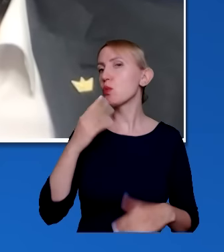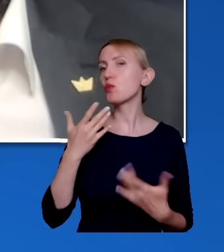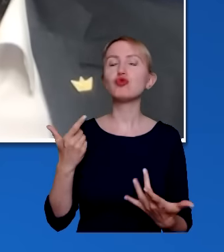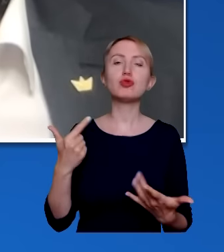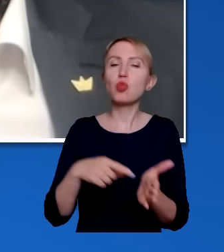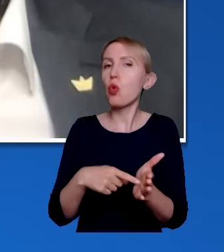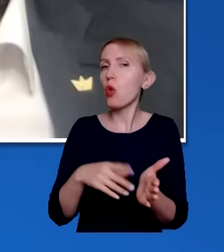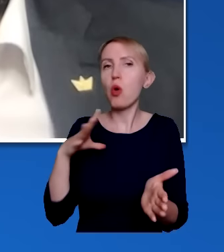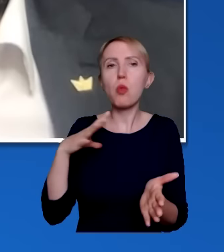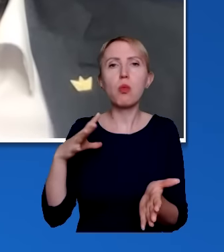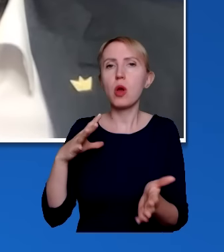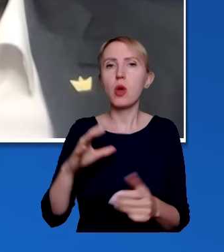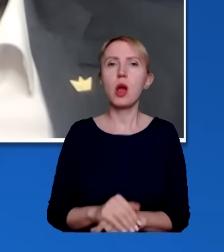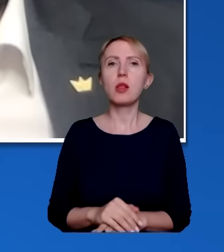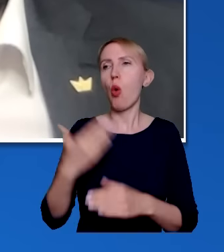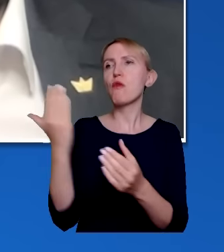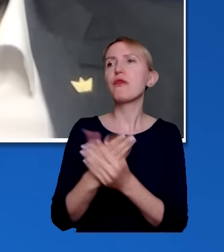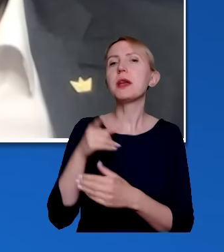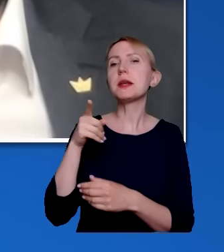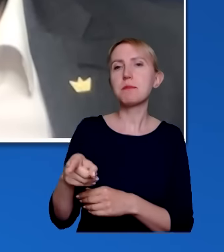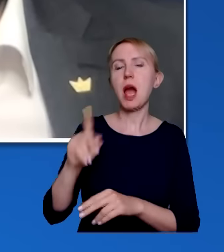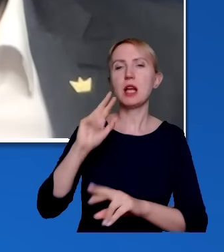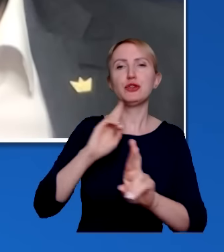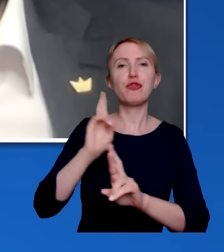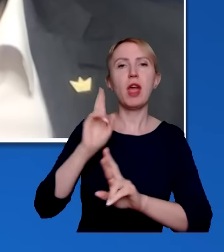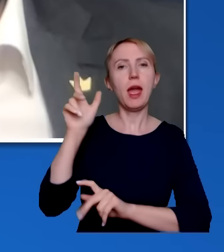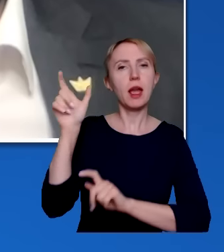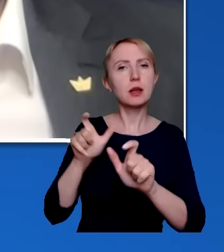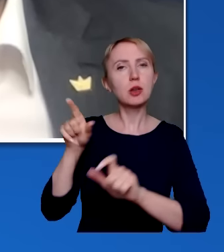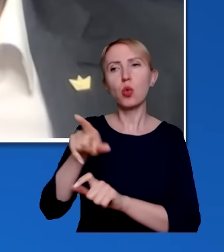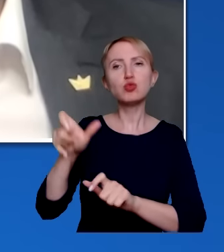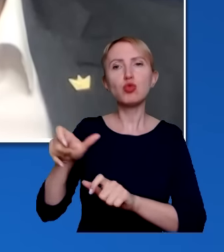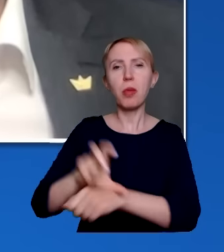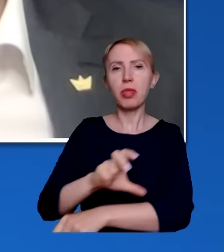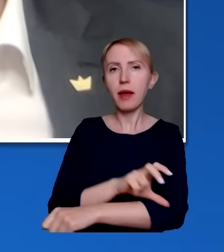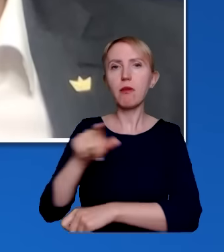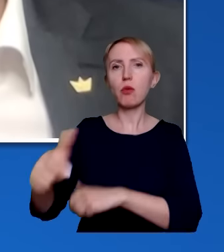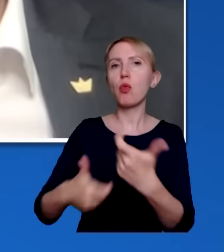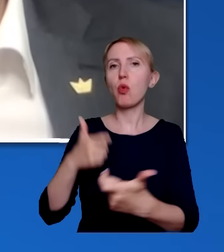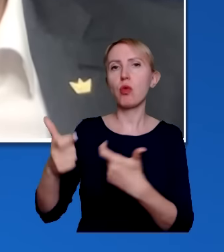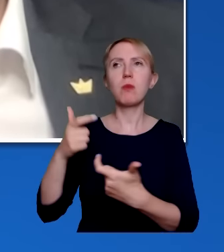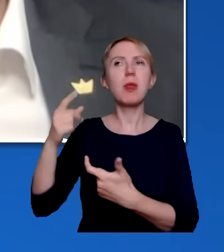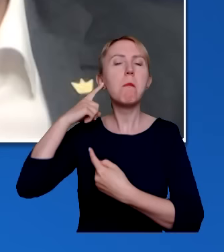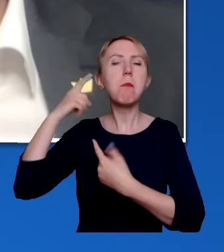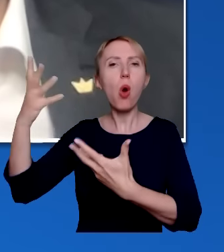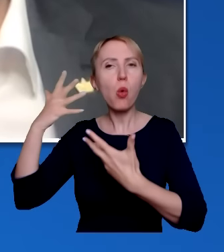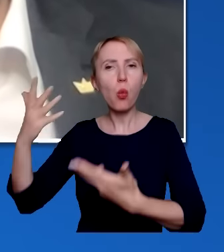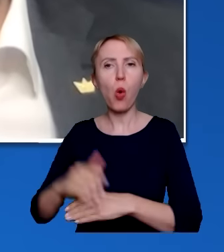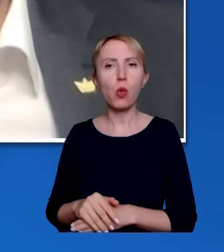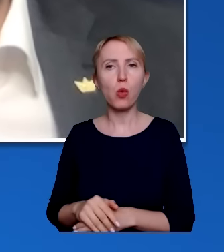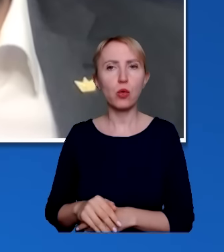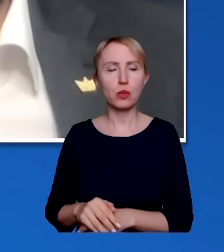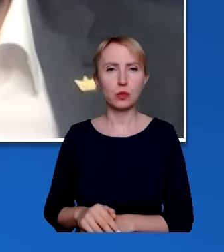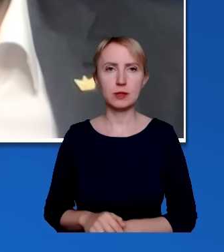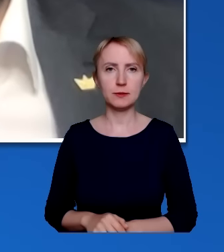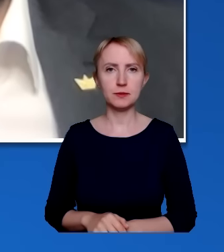jakieś firmy dźwiękowców którzy którzy zrobili mu pogłos i jeszcze inne rzeczy straszne mu zrobili